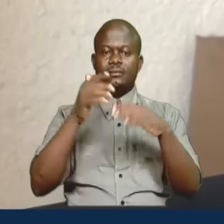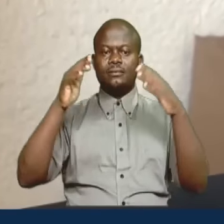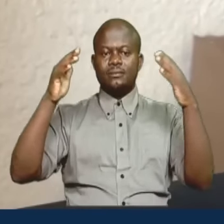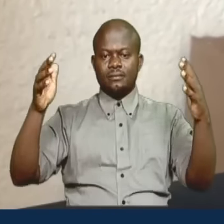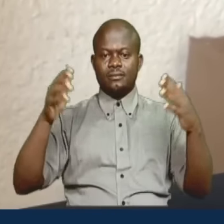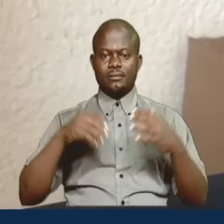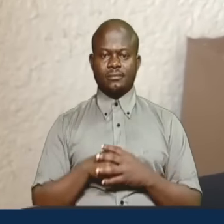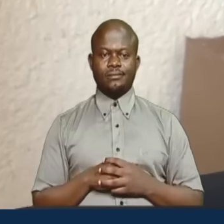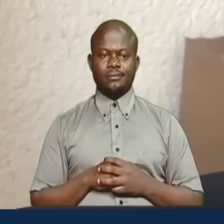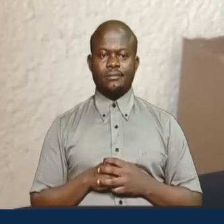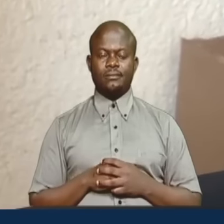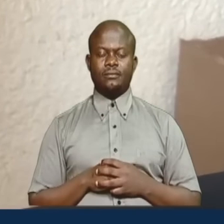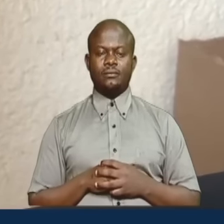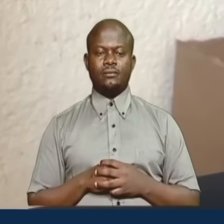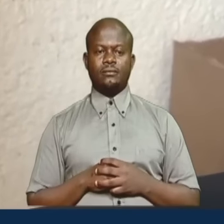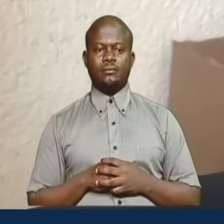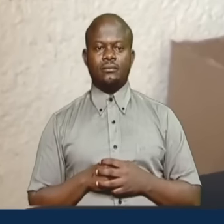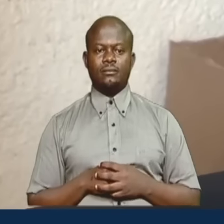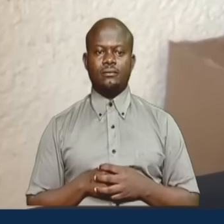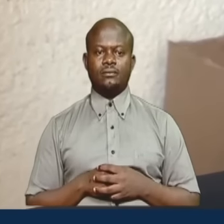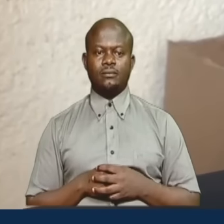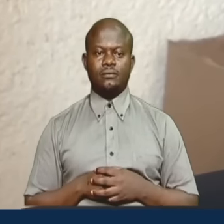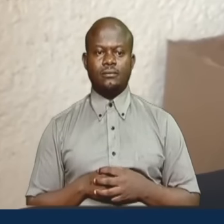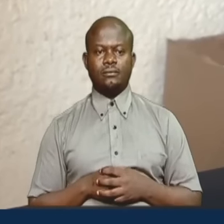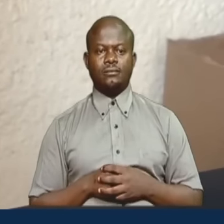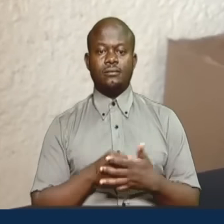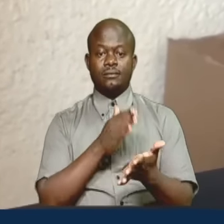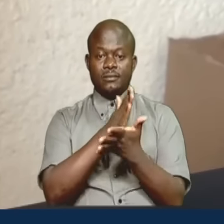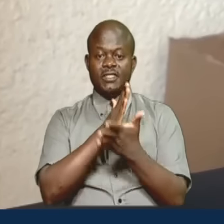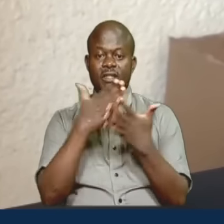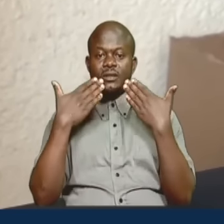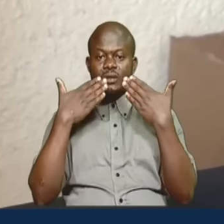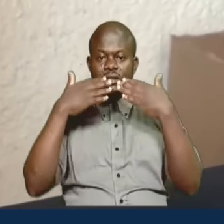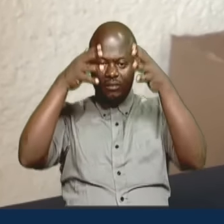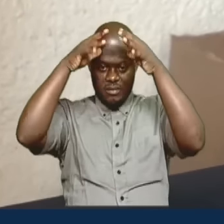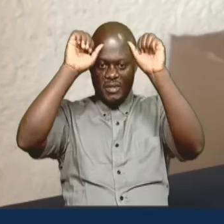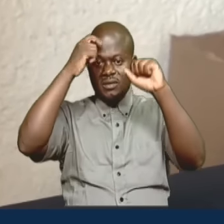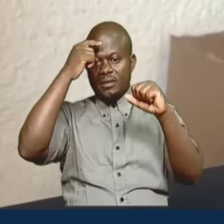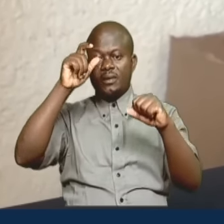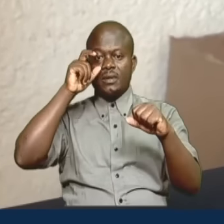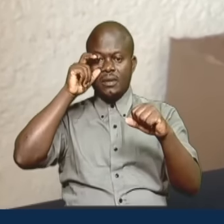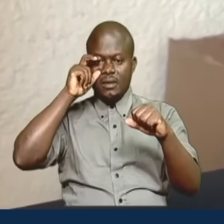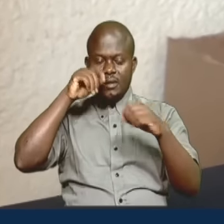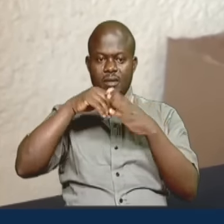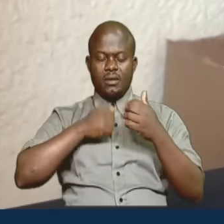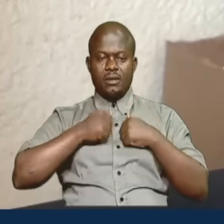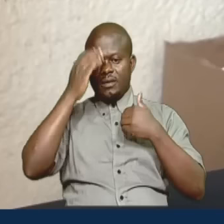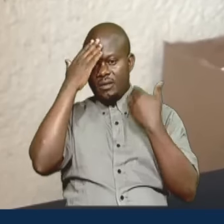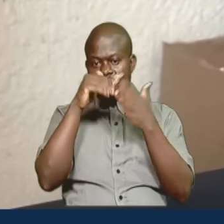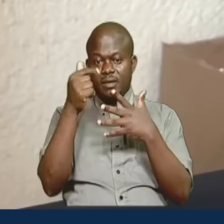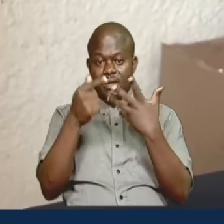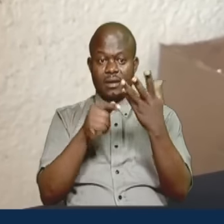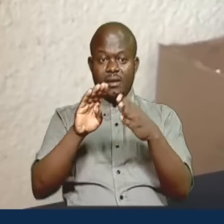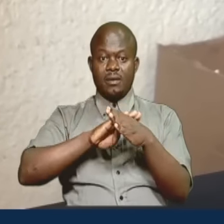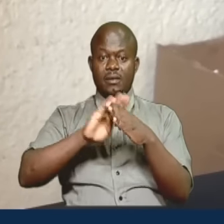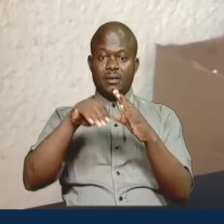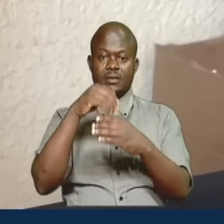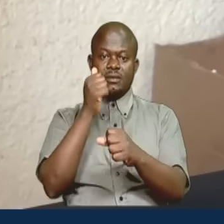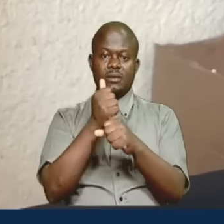And we are, first of all, we are very glad to our president. Kose turashimira perezida w'u Rwanda Paul Kagame kuko aha business tuyikora